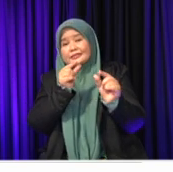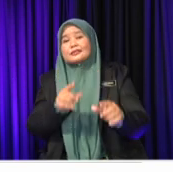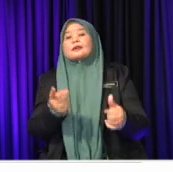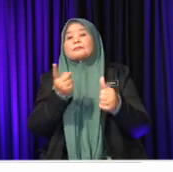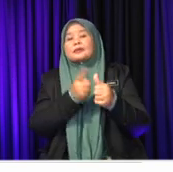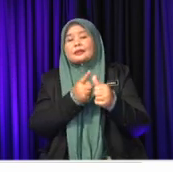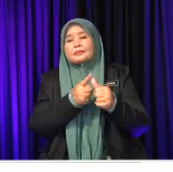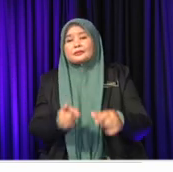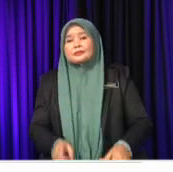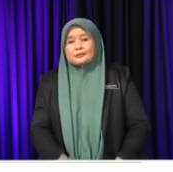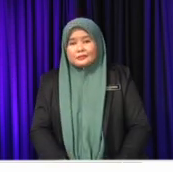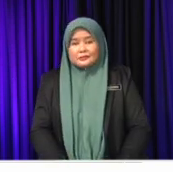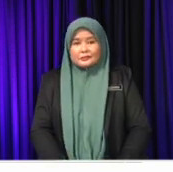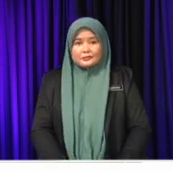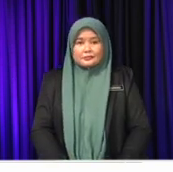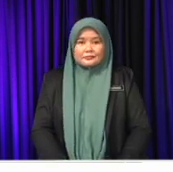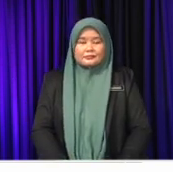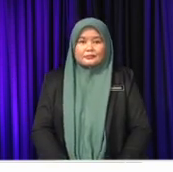Ya ayyuhan